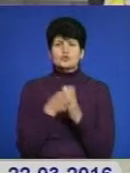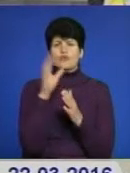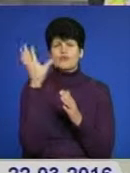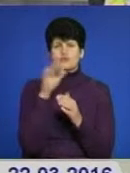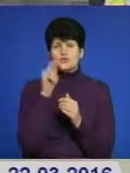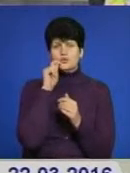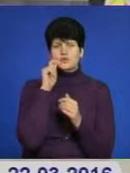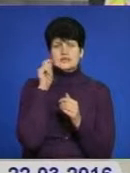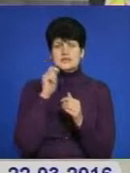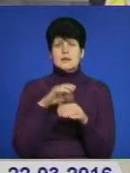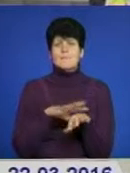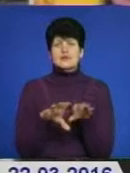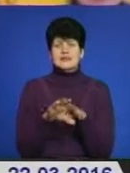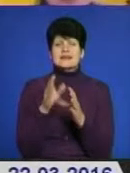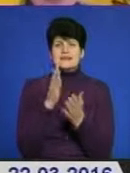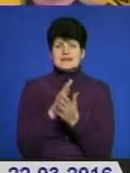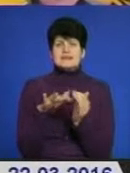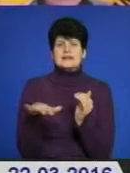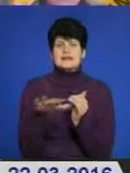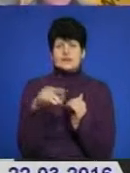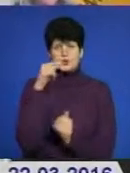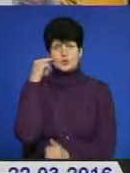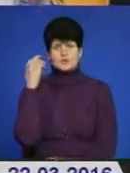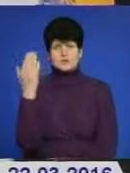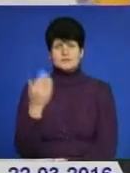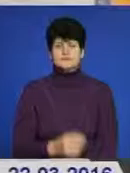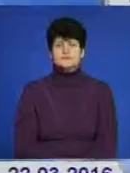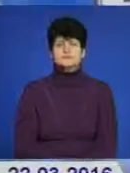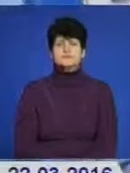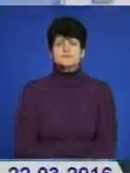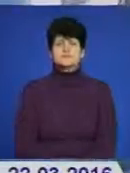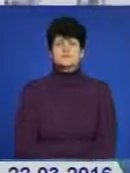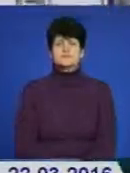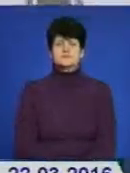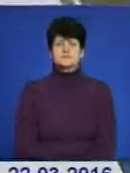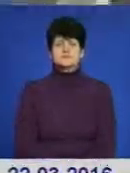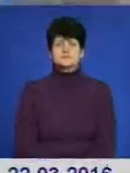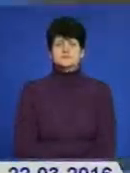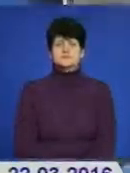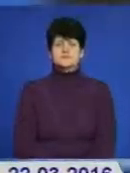українських полонених, яких утримують на території Російської Федерації.